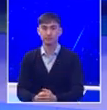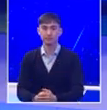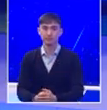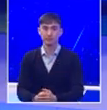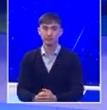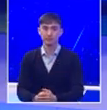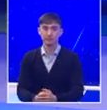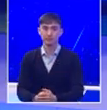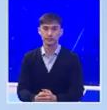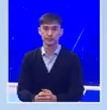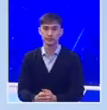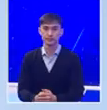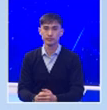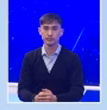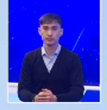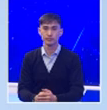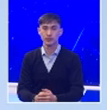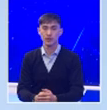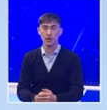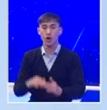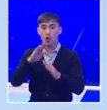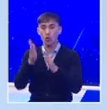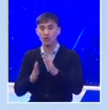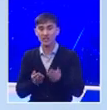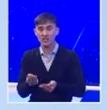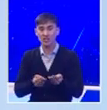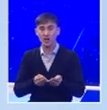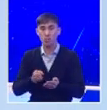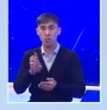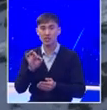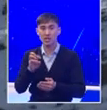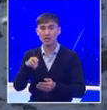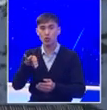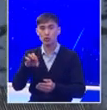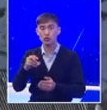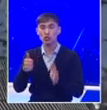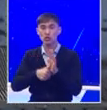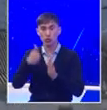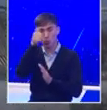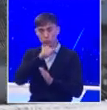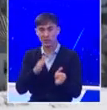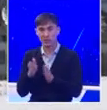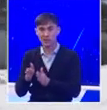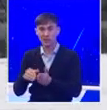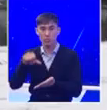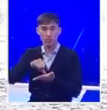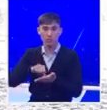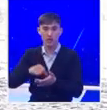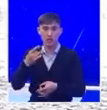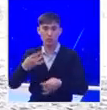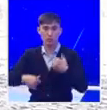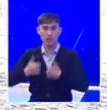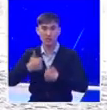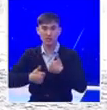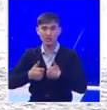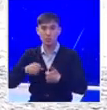корреспондент горнолыжная база то уже ты со уже шестой год подряд радушно принимает у себя участников республиканских стартов